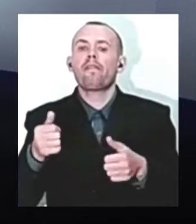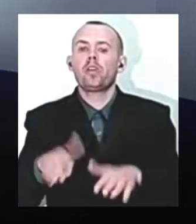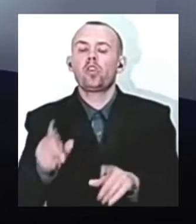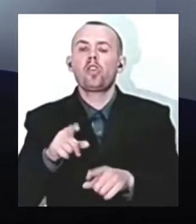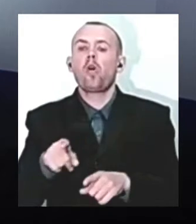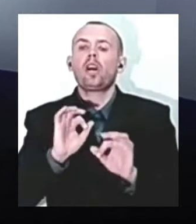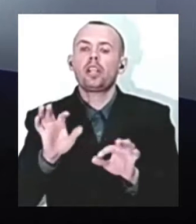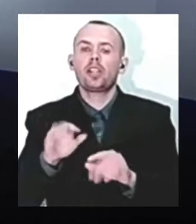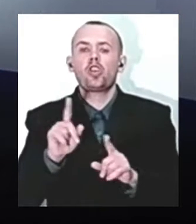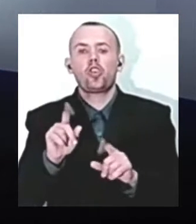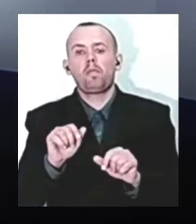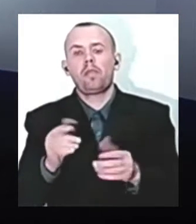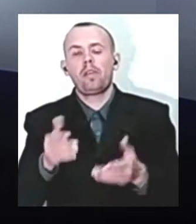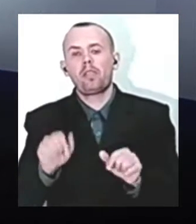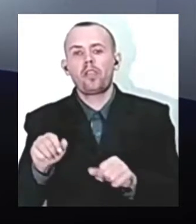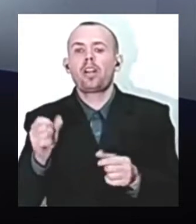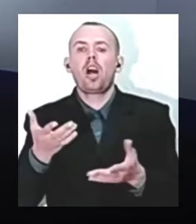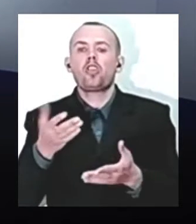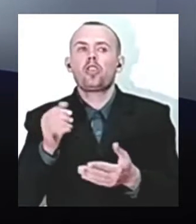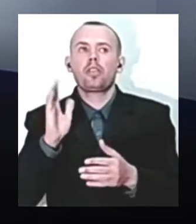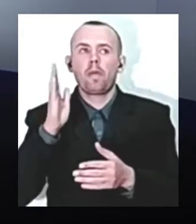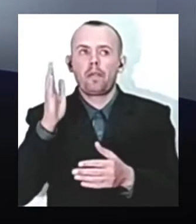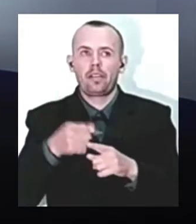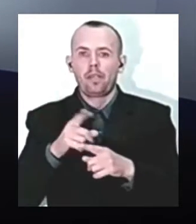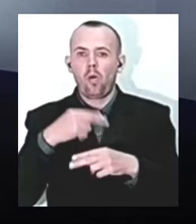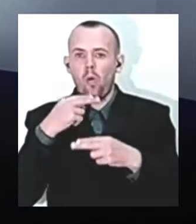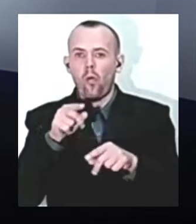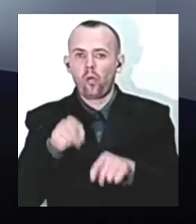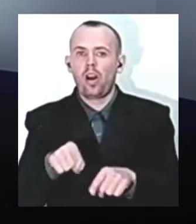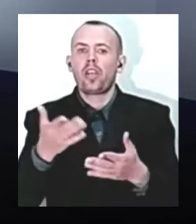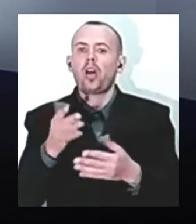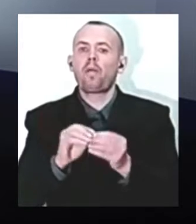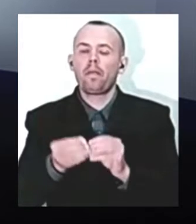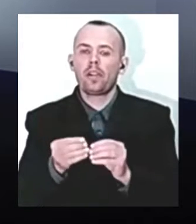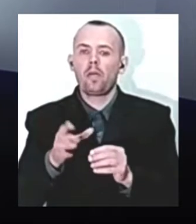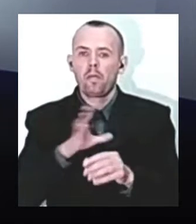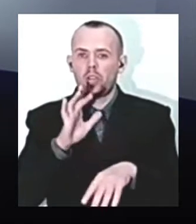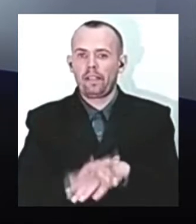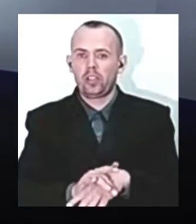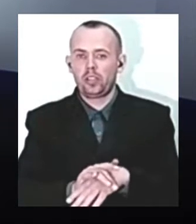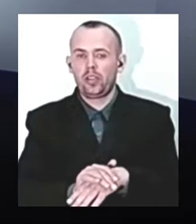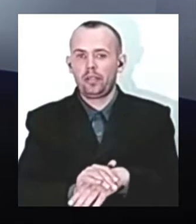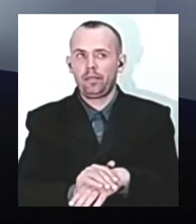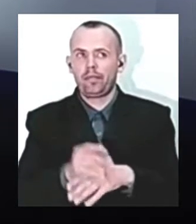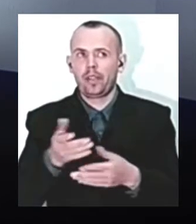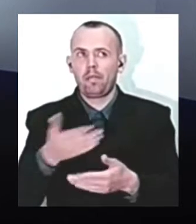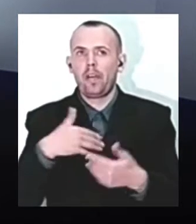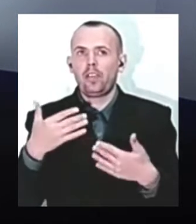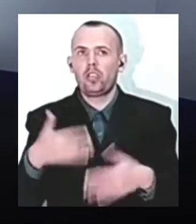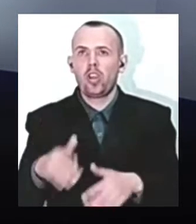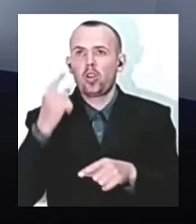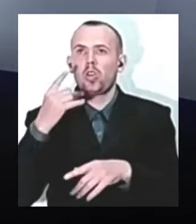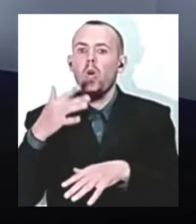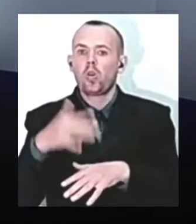можливо, на що хоче насамперед звернути увагу? Яка проблема була зафіксована? Ну, ми вже ж зрозуміли